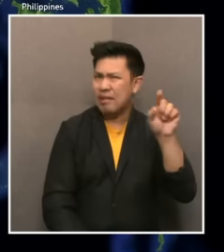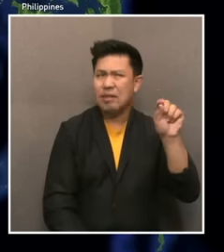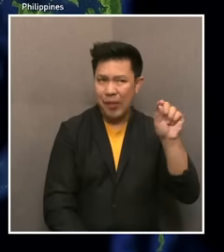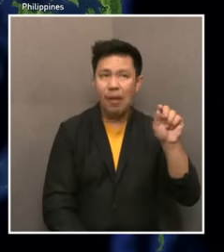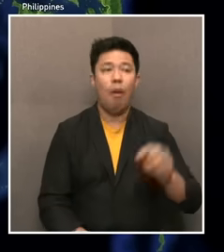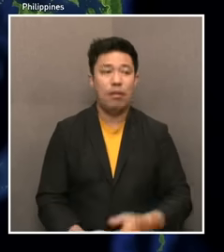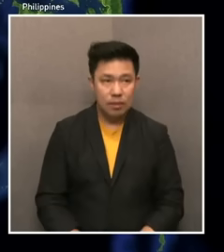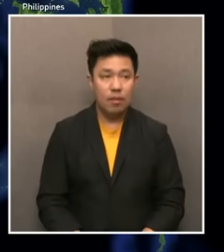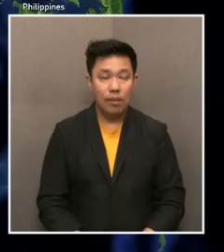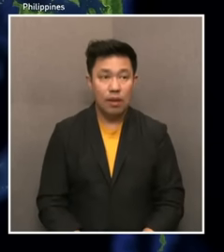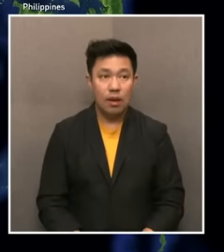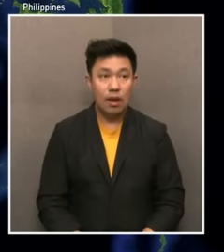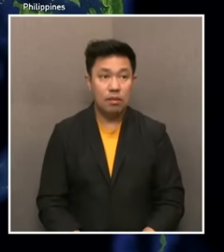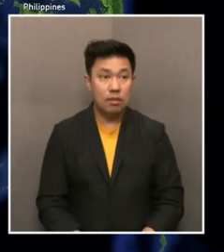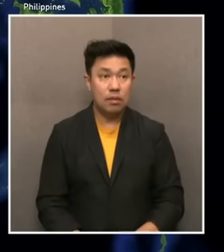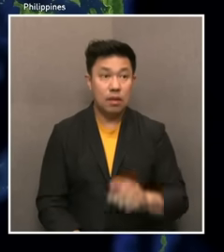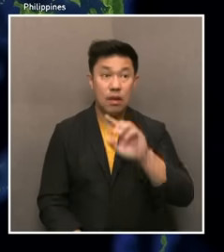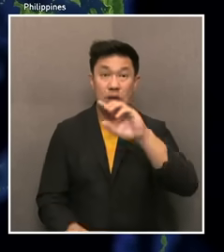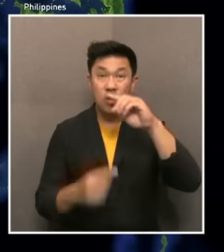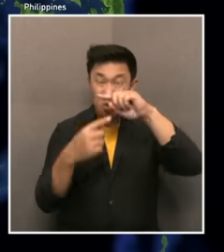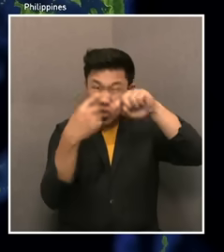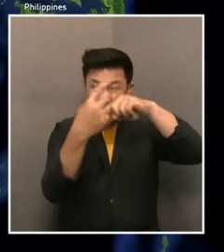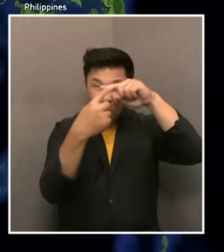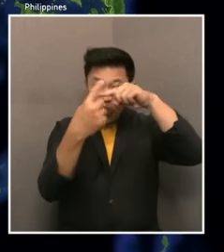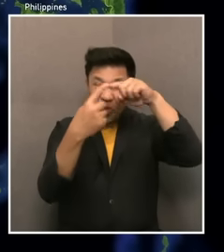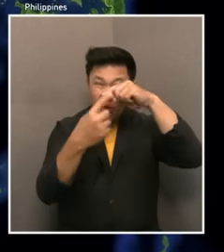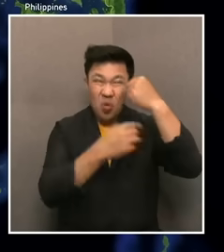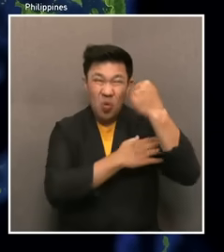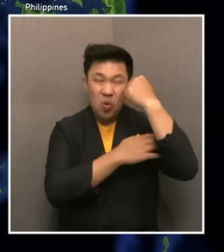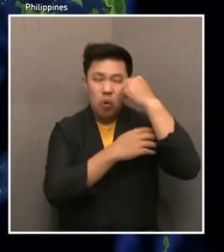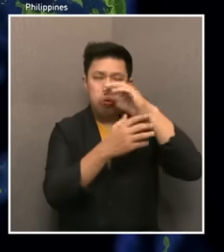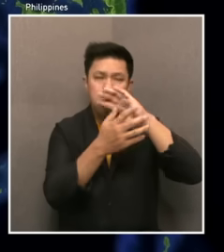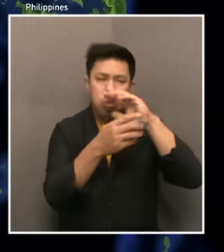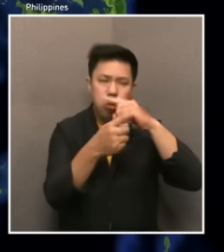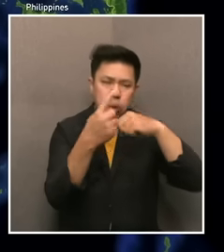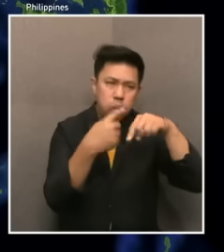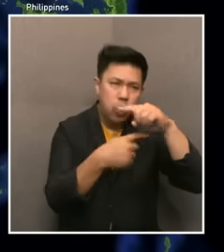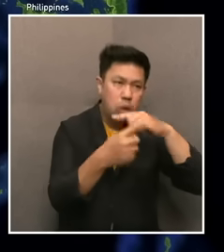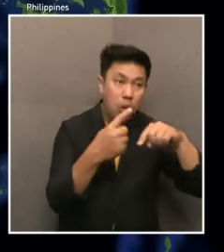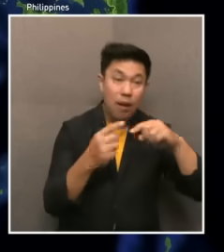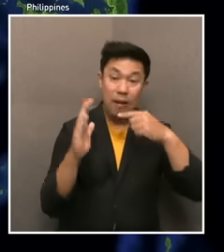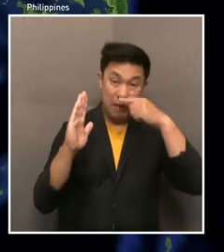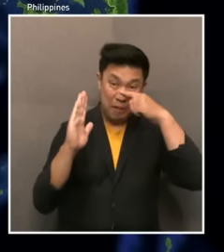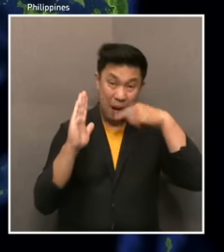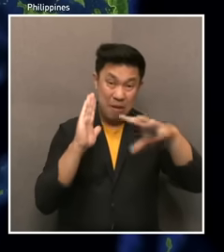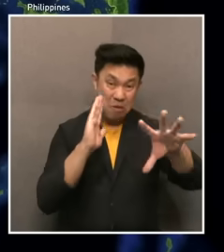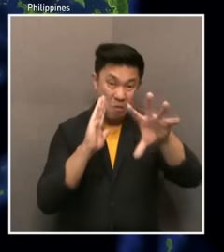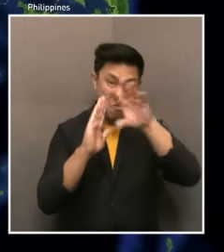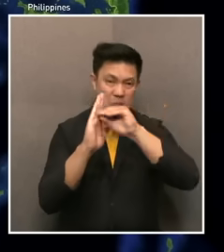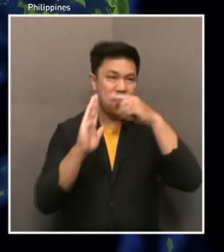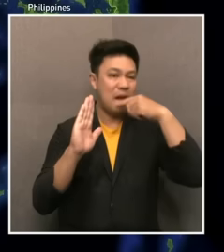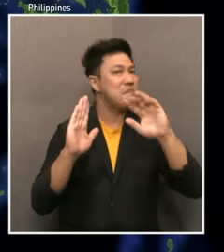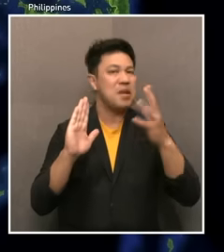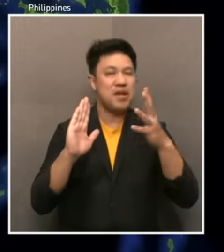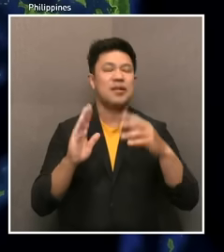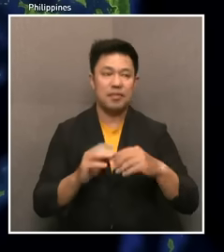2567แล้วมันก็จะอ่อนกำลังลงตามลำดับนะครับพายุลูกนี้จะไม่เคลื่อนเข้าสู่ประเทศไทยบ้านเรานะครับ